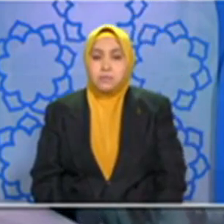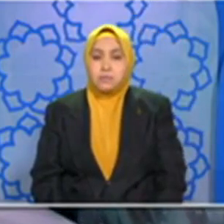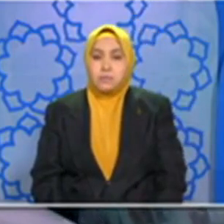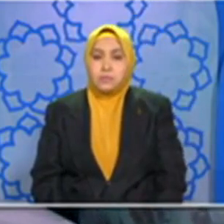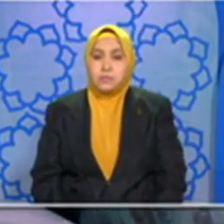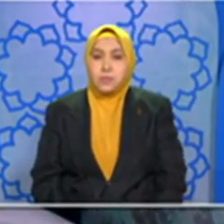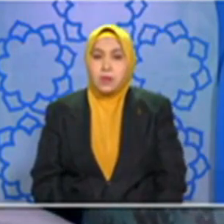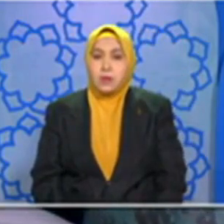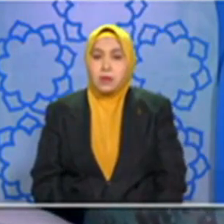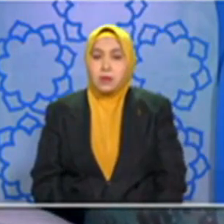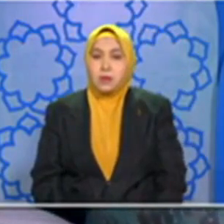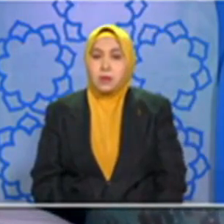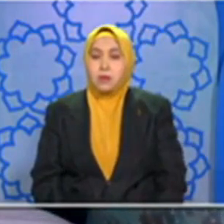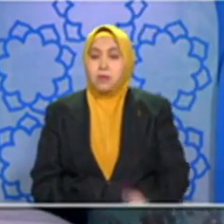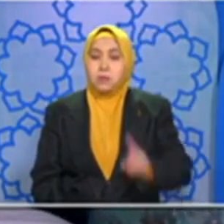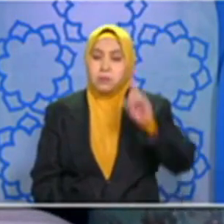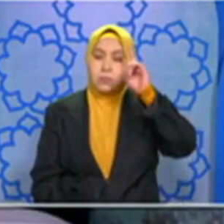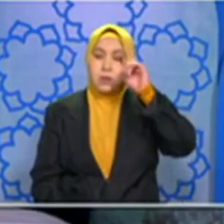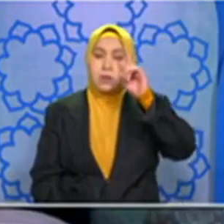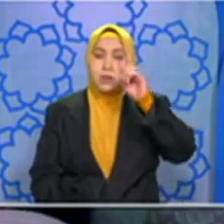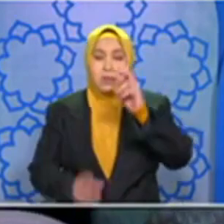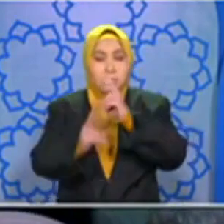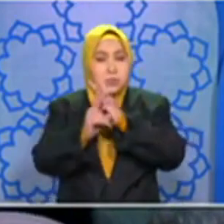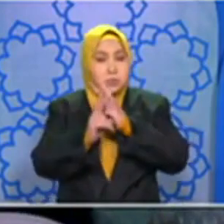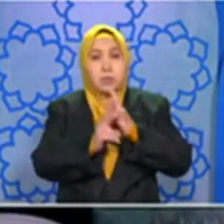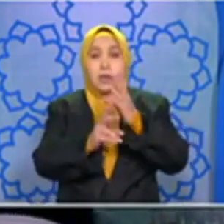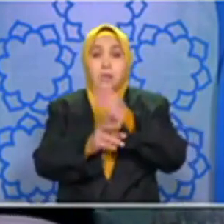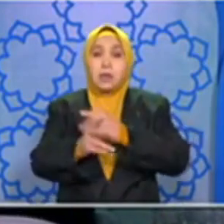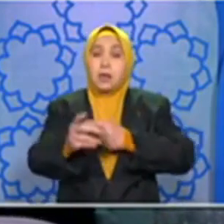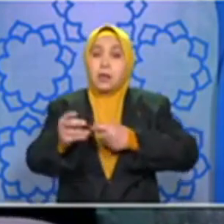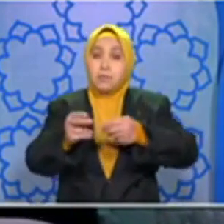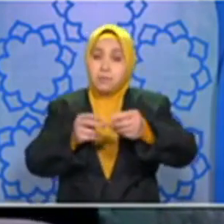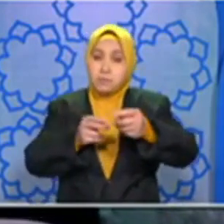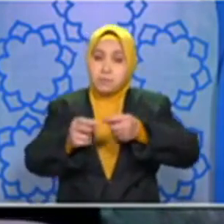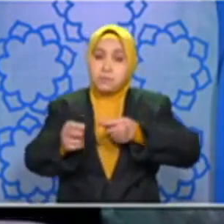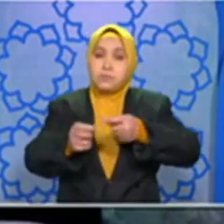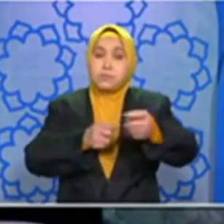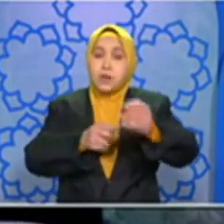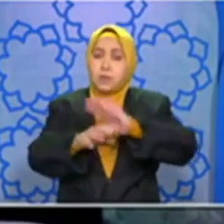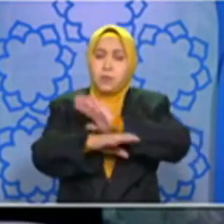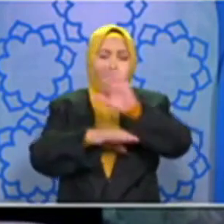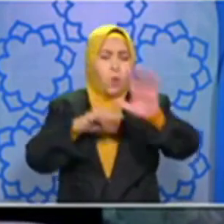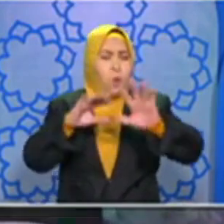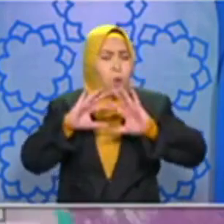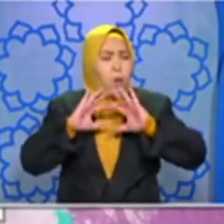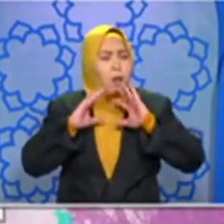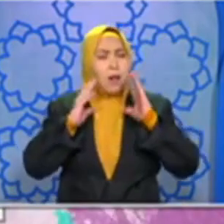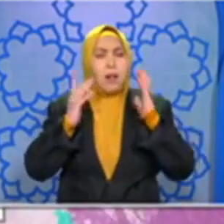الرحيم. الحمد لله رب